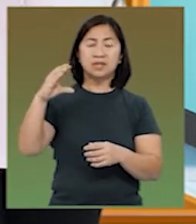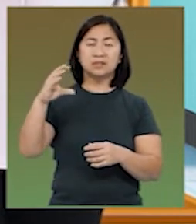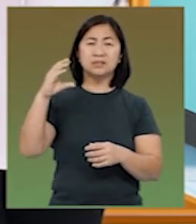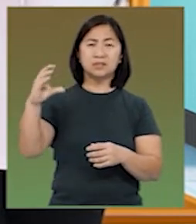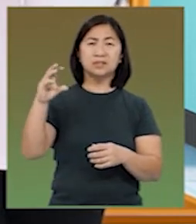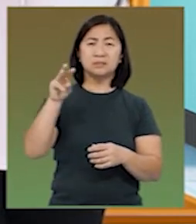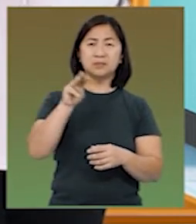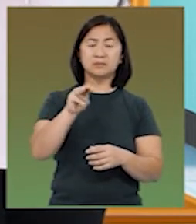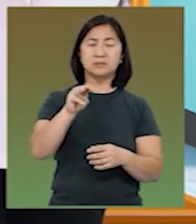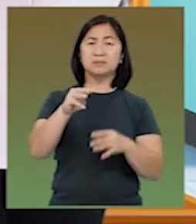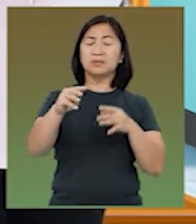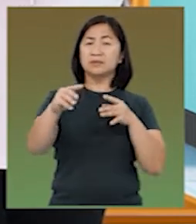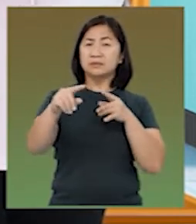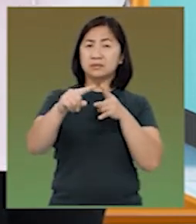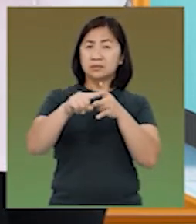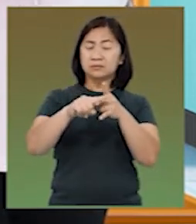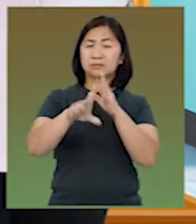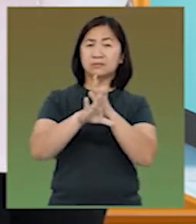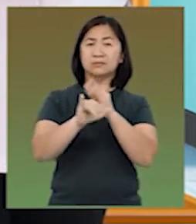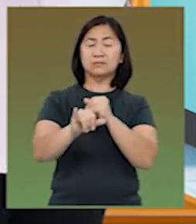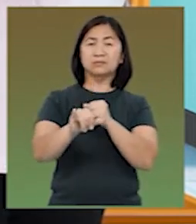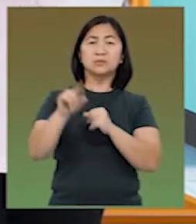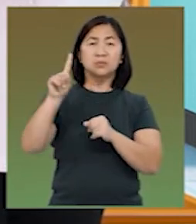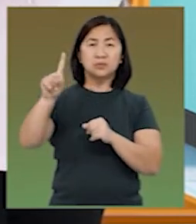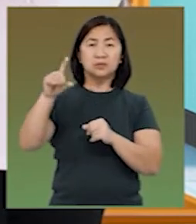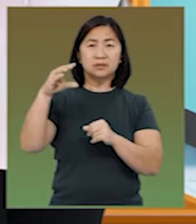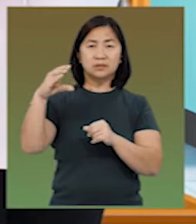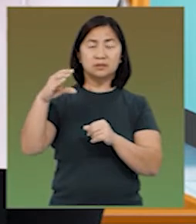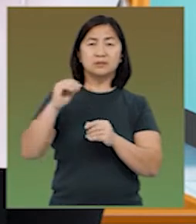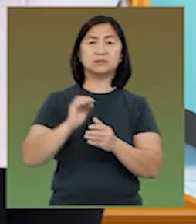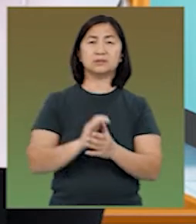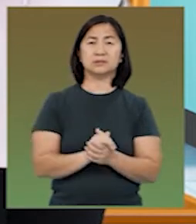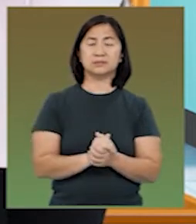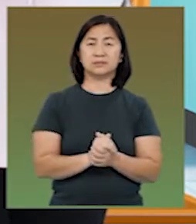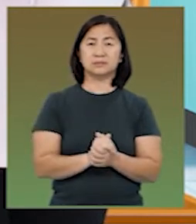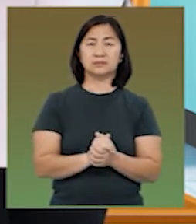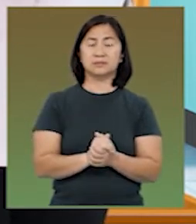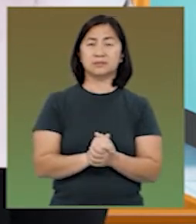700 centimeters divided by 100.